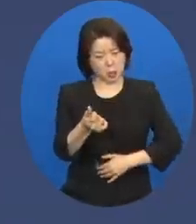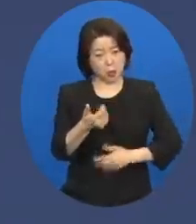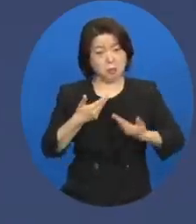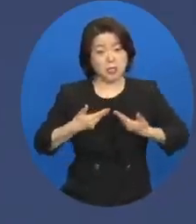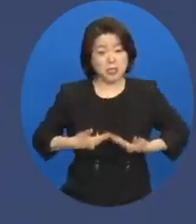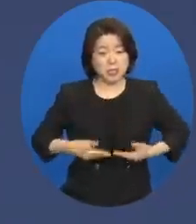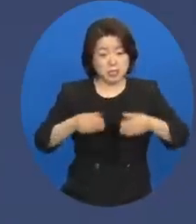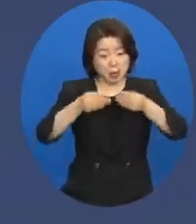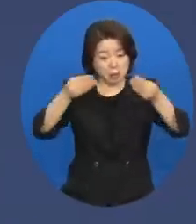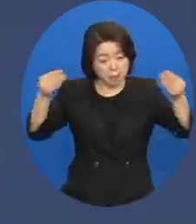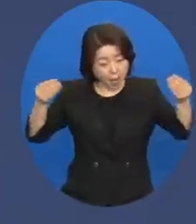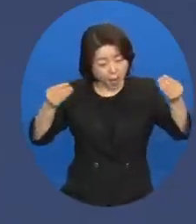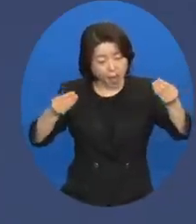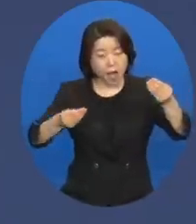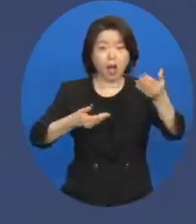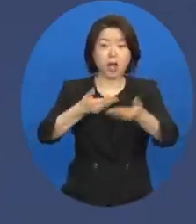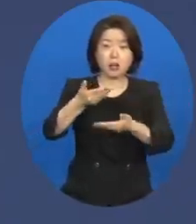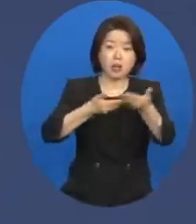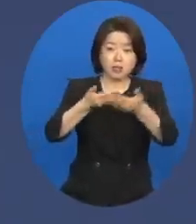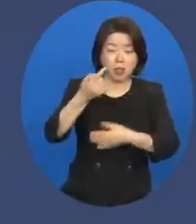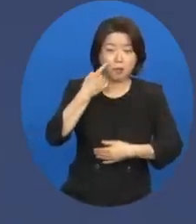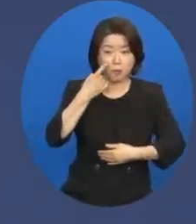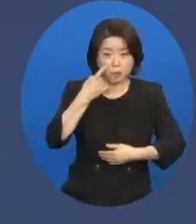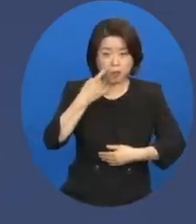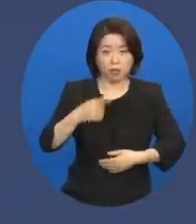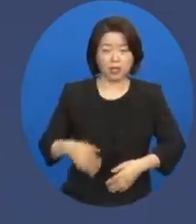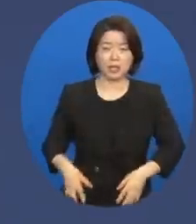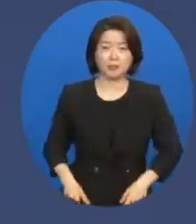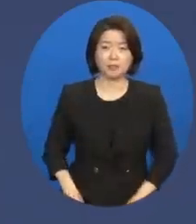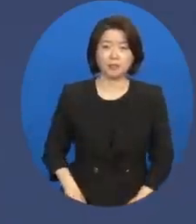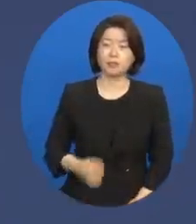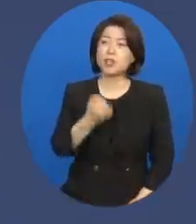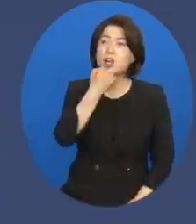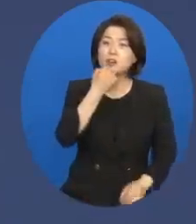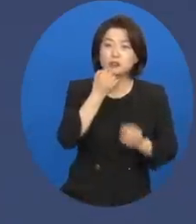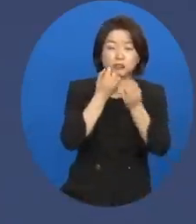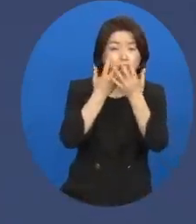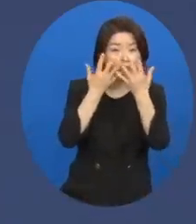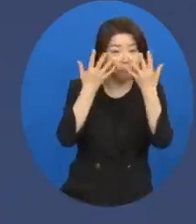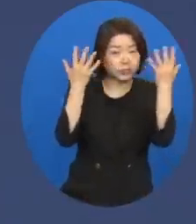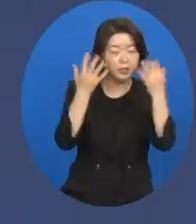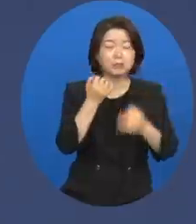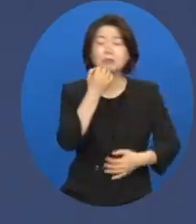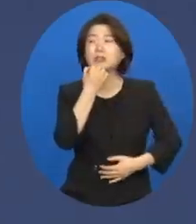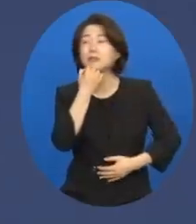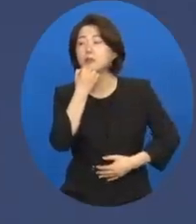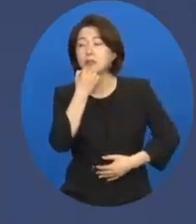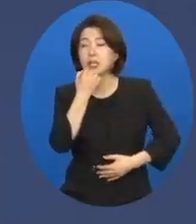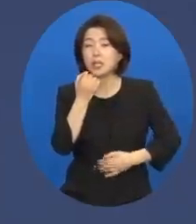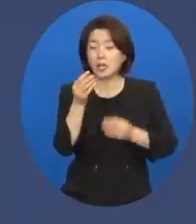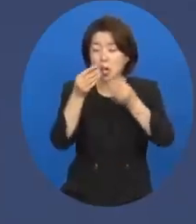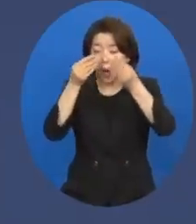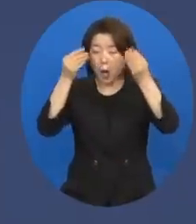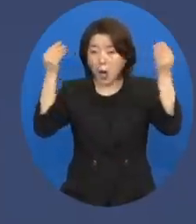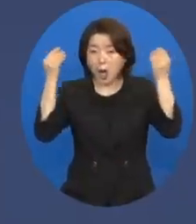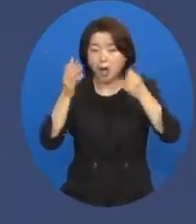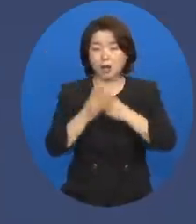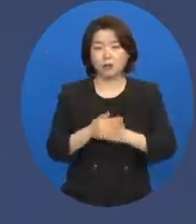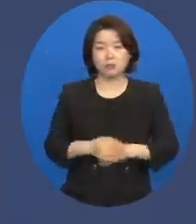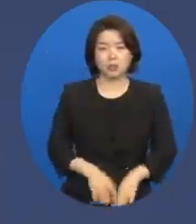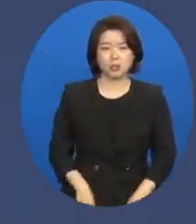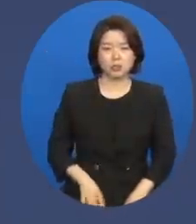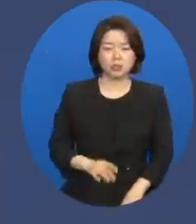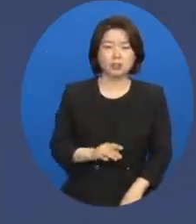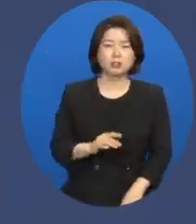진지하게 마음 열고 이렇게 나눠보면요. 이 웃는, 환히 객기 부리고 웃는 얼굴 뒤에